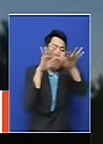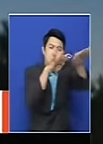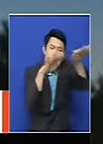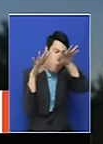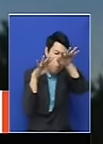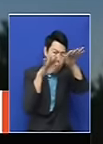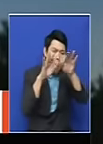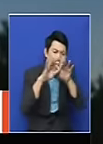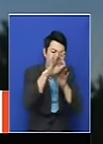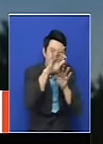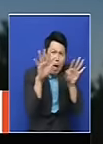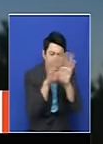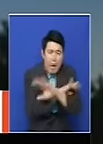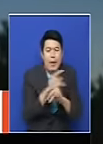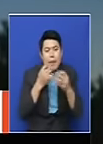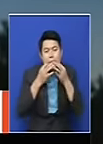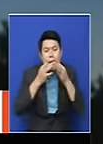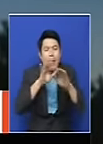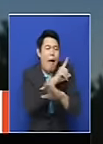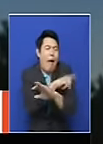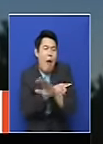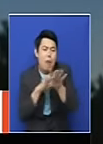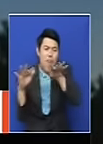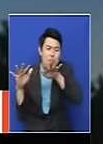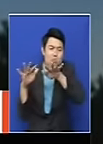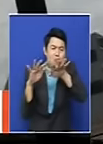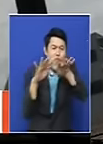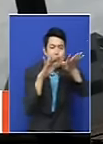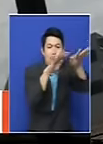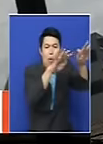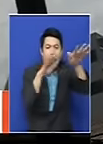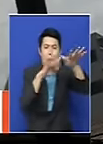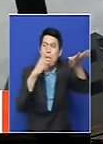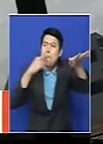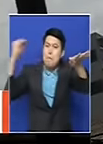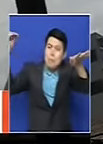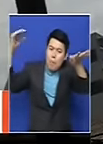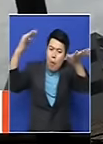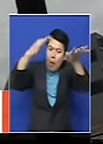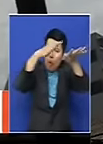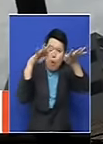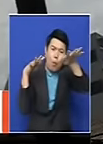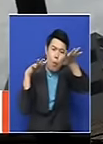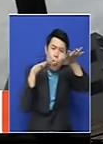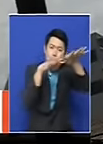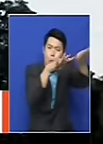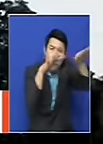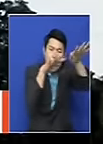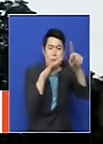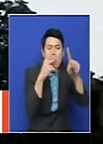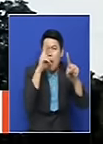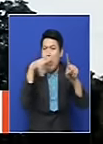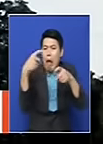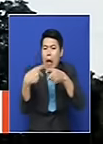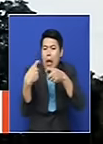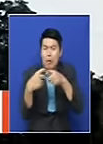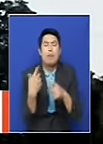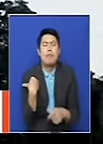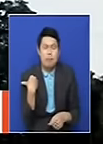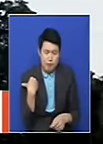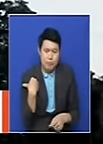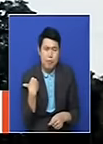พาดทางยาวคล้ายกับทะเลหมอกนะครับสีขาวตัดกับท้องฟ้าและแสงของดวงอาทิตย์ครับซึ่งเป็นภาพที่หาชมได้ยากดร.บัญช